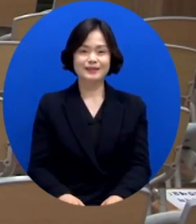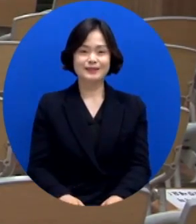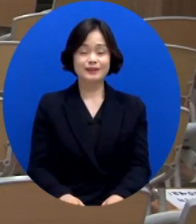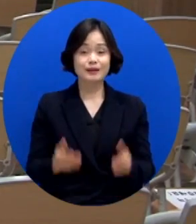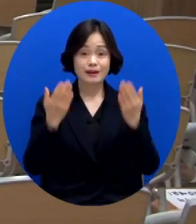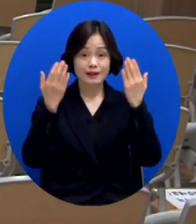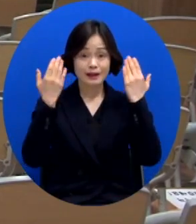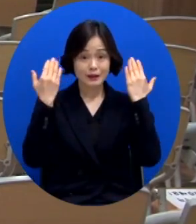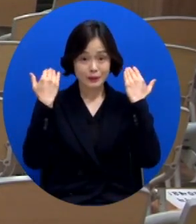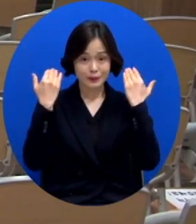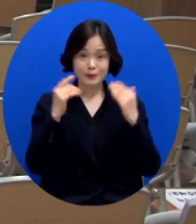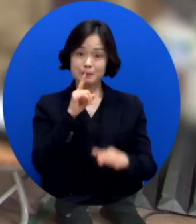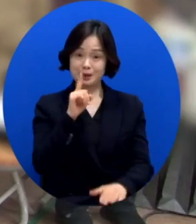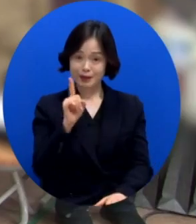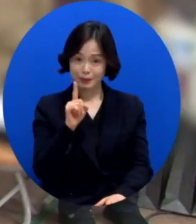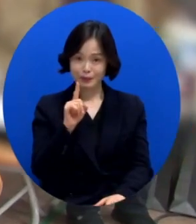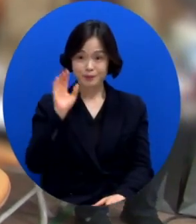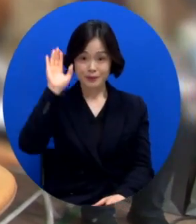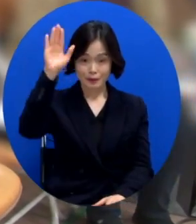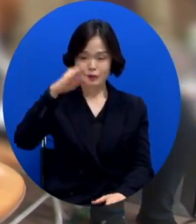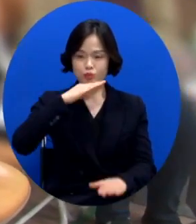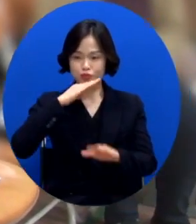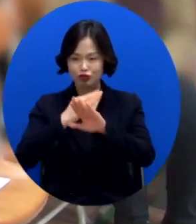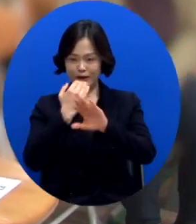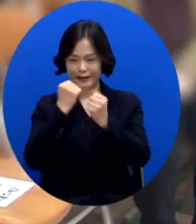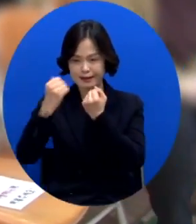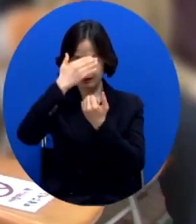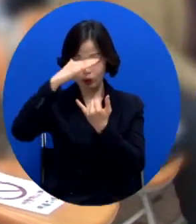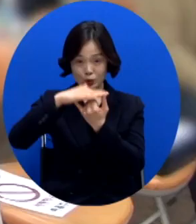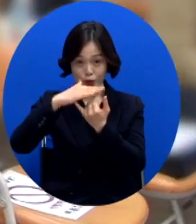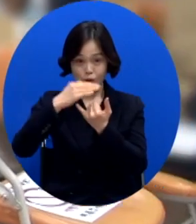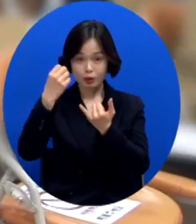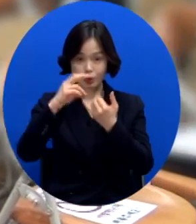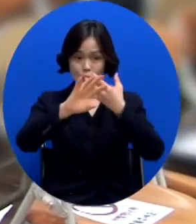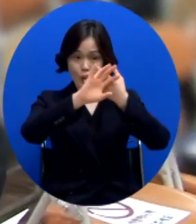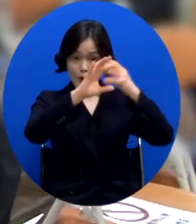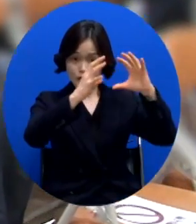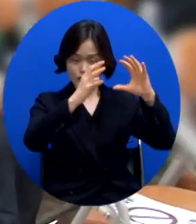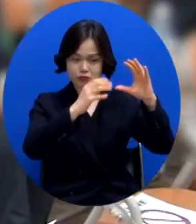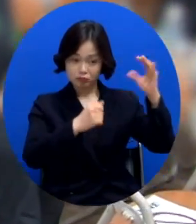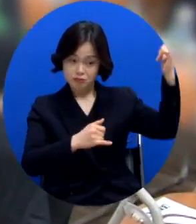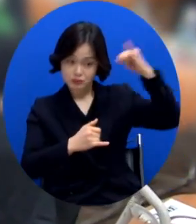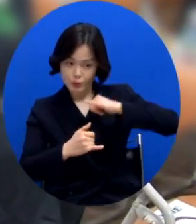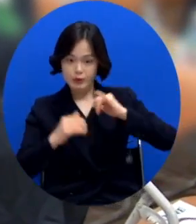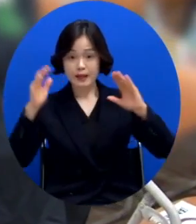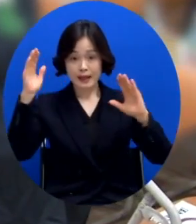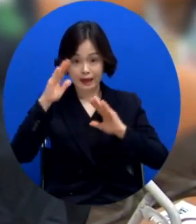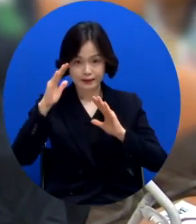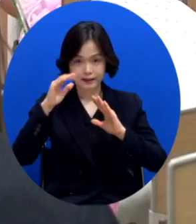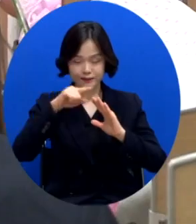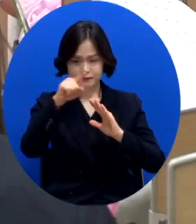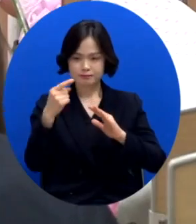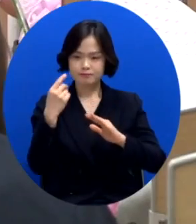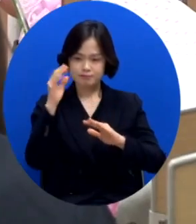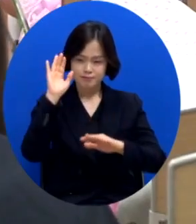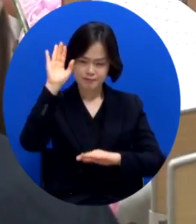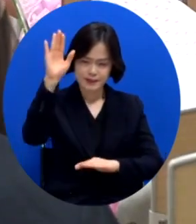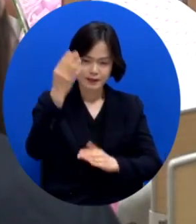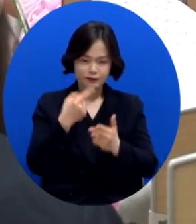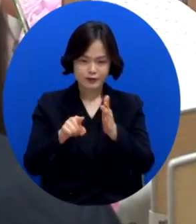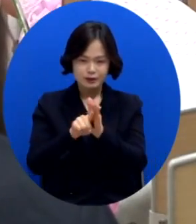남북사랑학교는 앞으로도 탈북 청소년뿐만 아니라 제3국 출신 중도 입국 학생들의 미래를